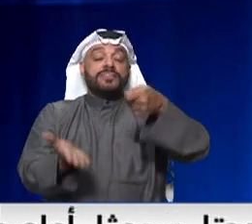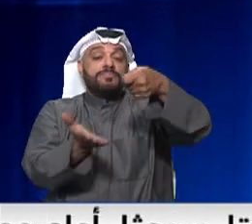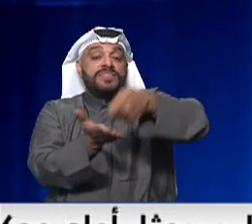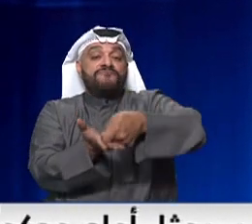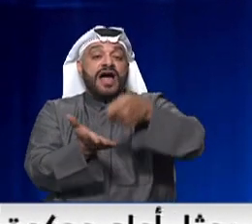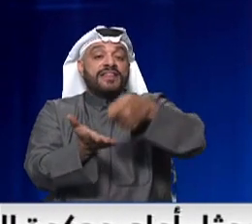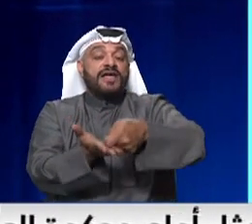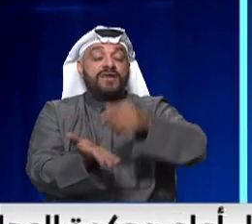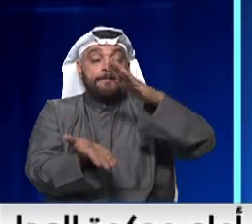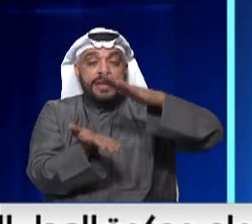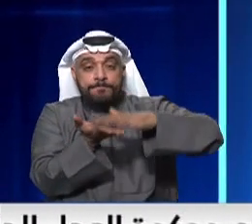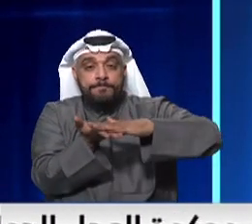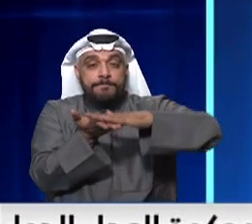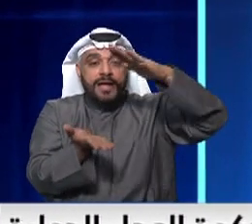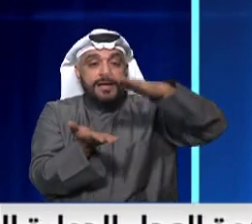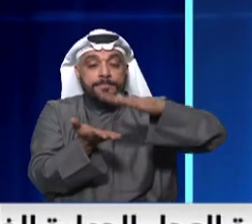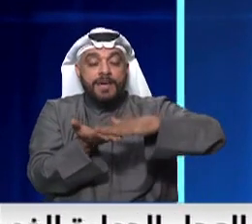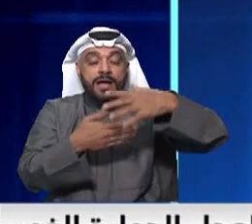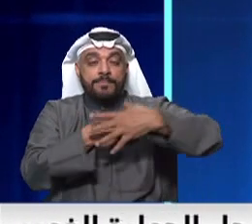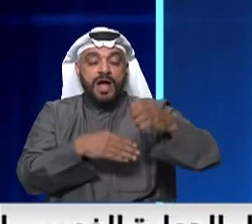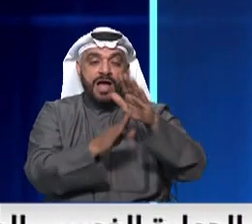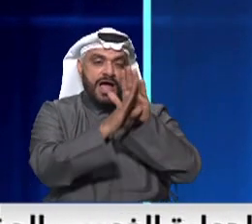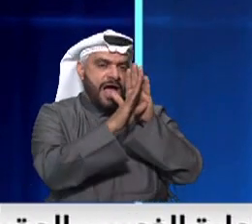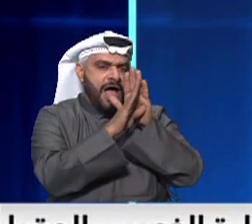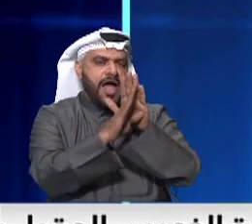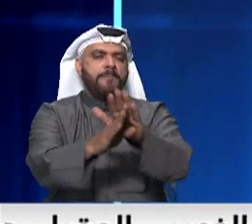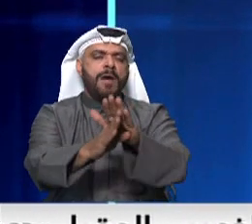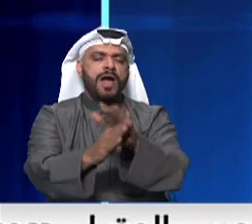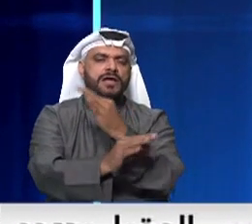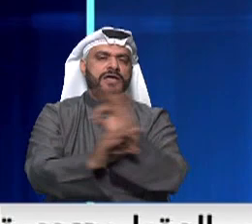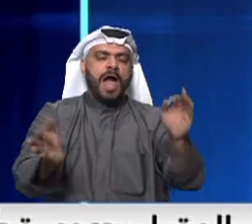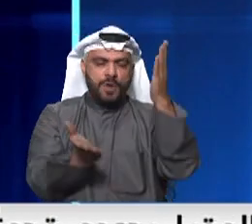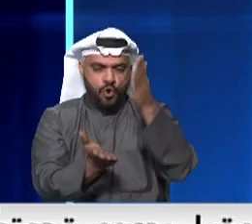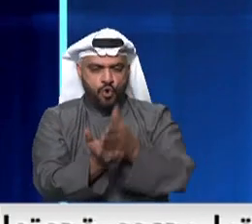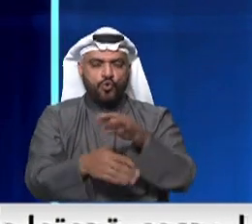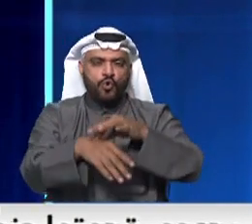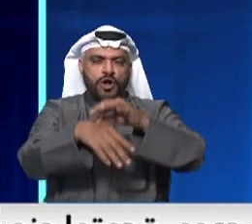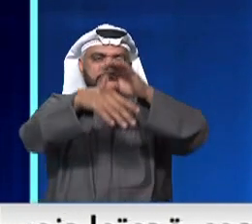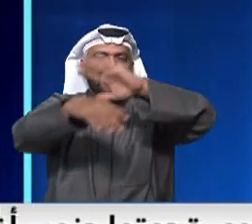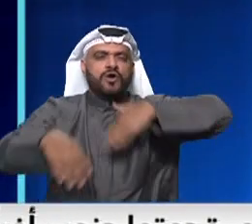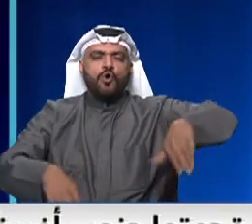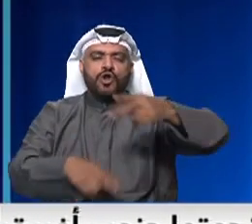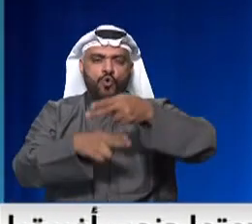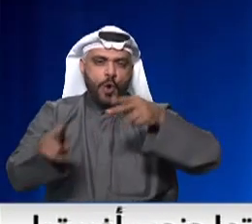التنفيذيه وذلك حمايه وضمان حقوق المواطنين